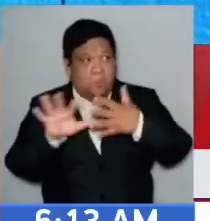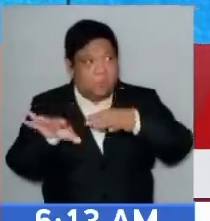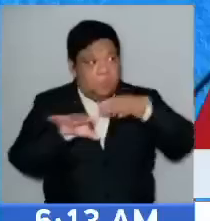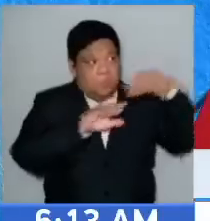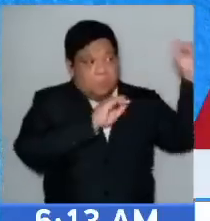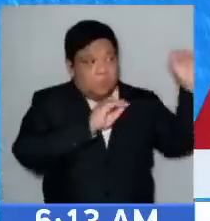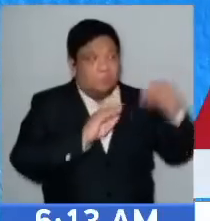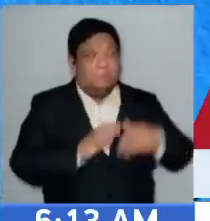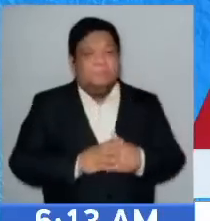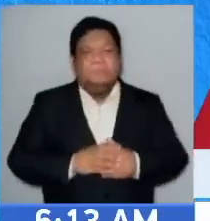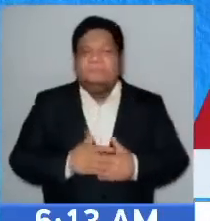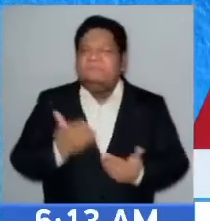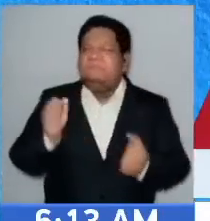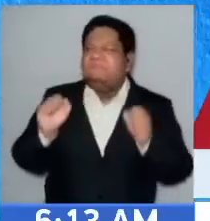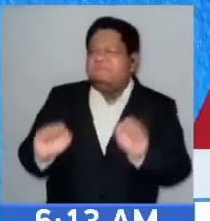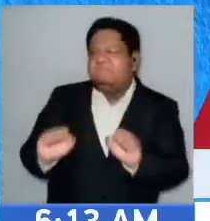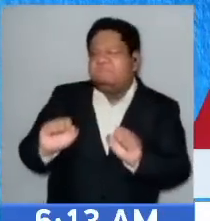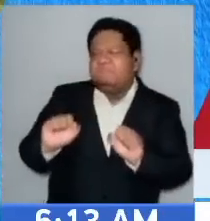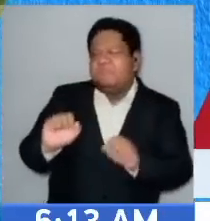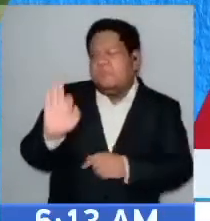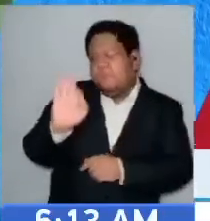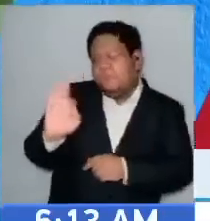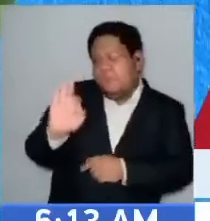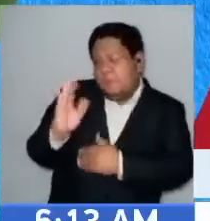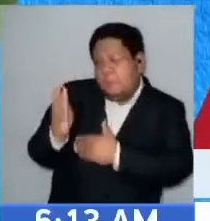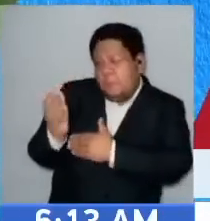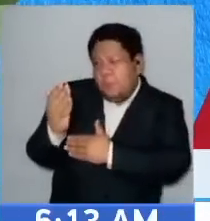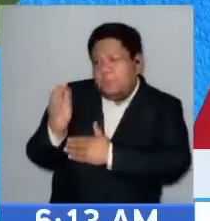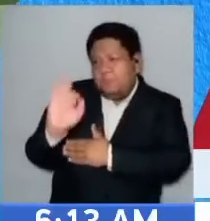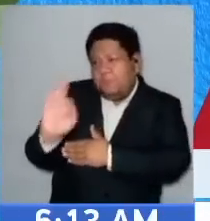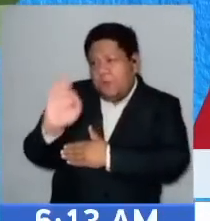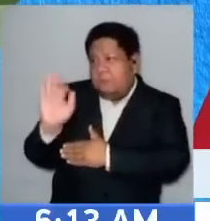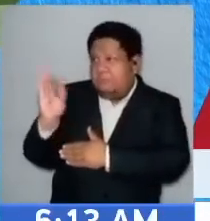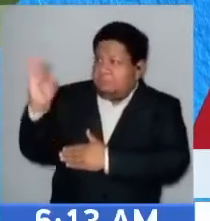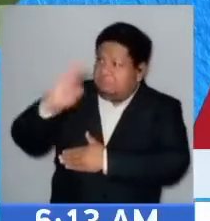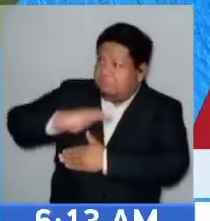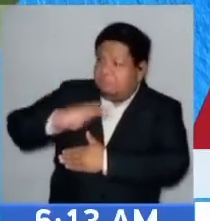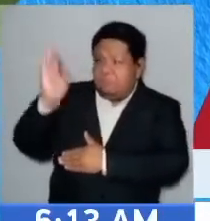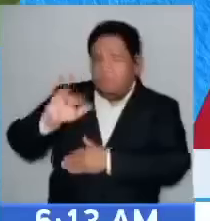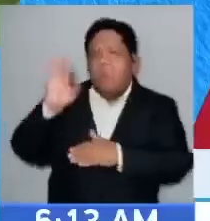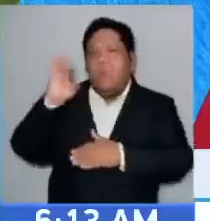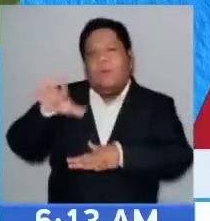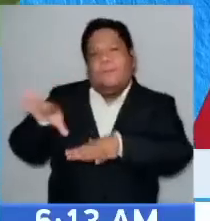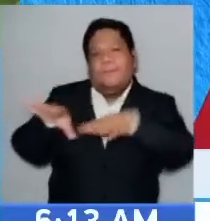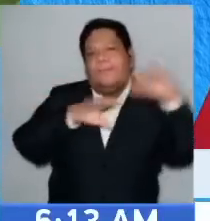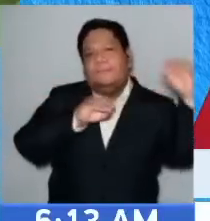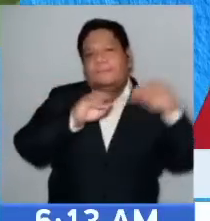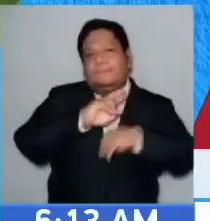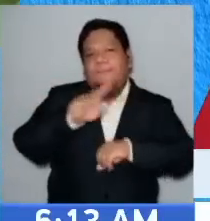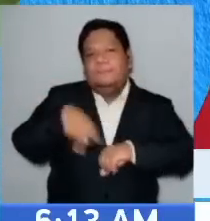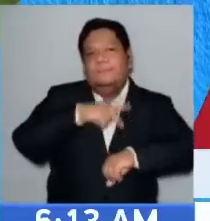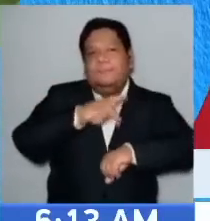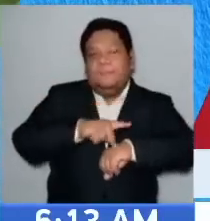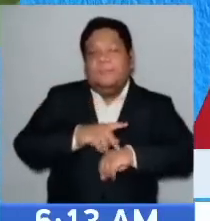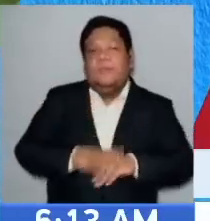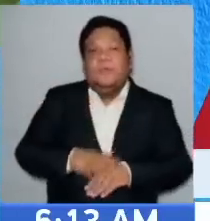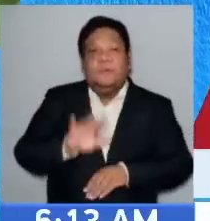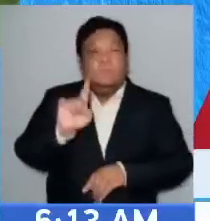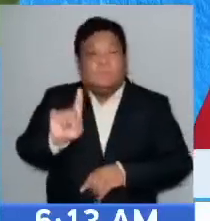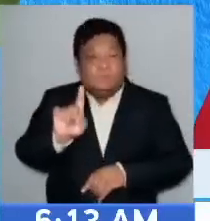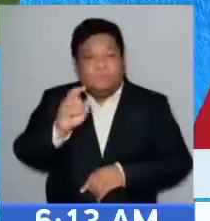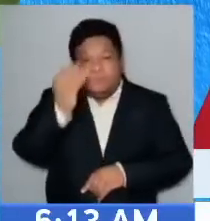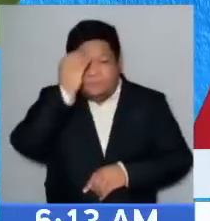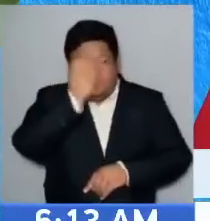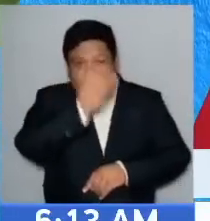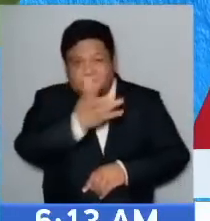umaga, anytime by Friday, ay tuloy na itong lalabas ng ating PIR. So, bakit, remind lang natin sa ating mga kababayan, no? Dahil